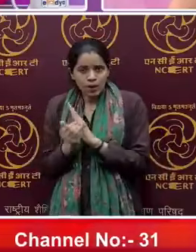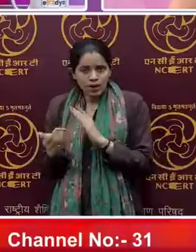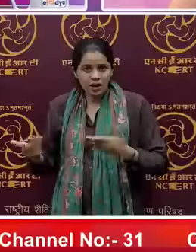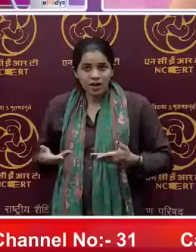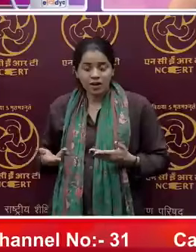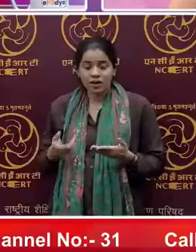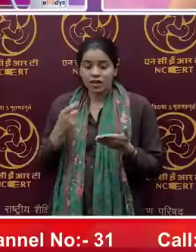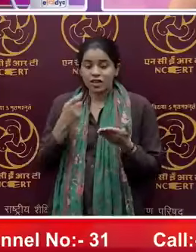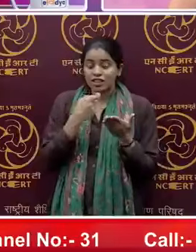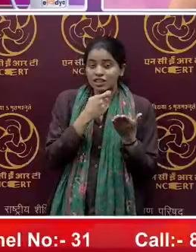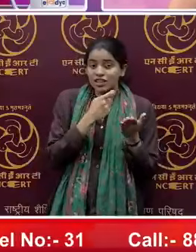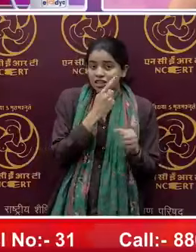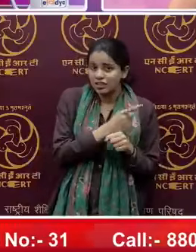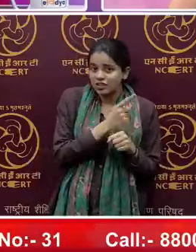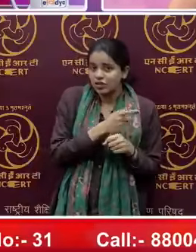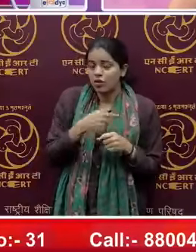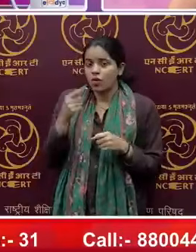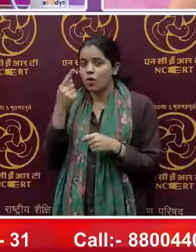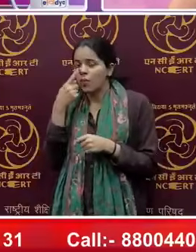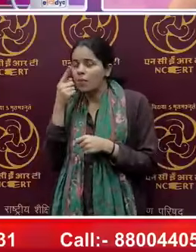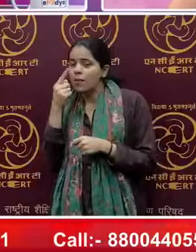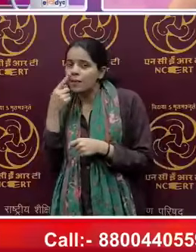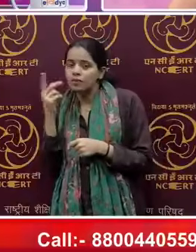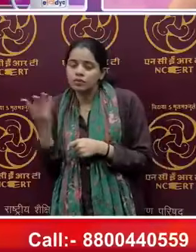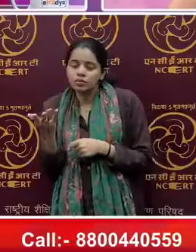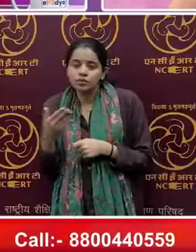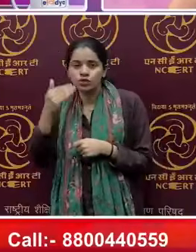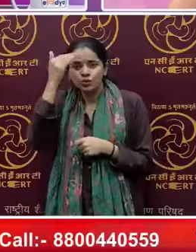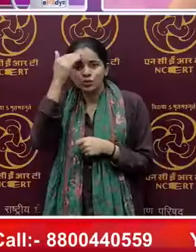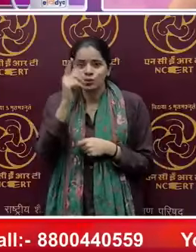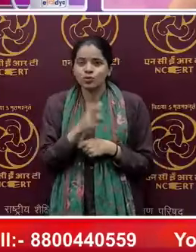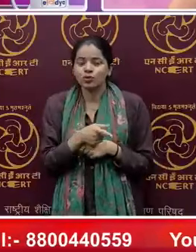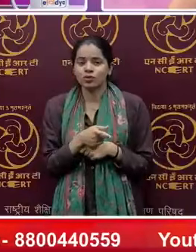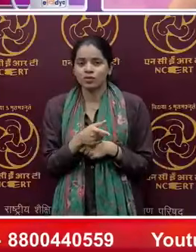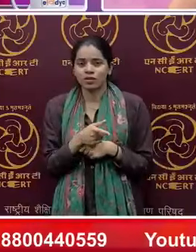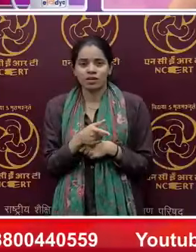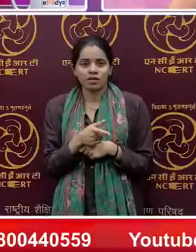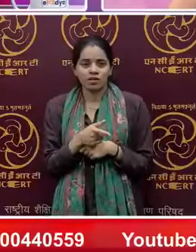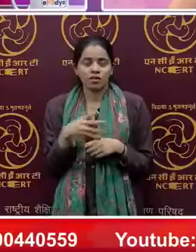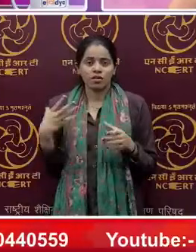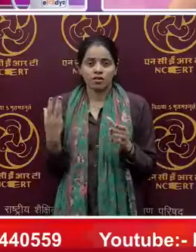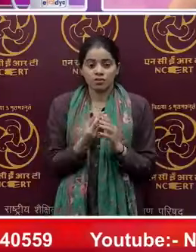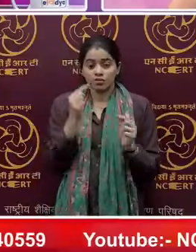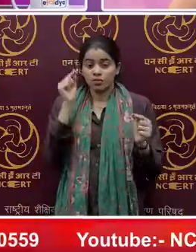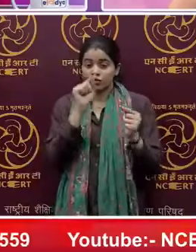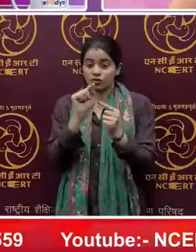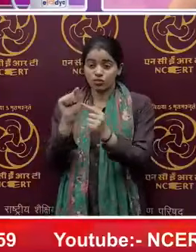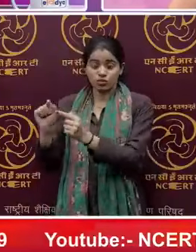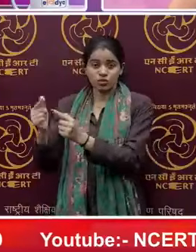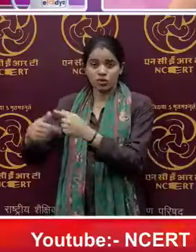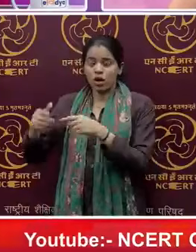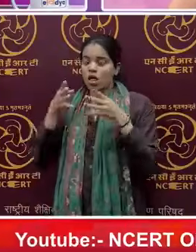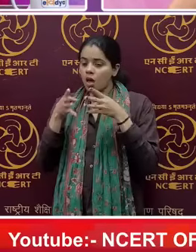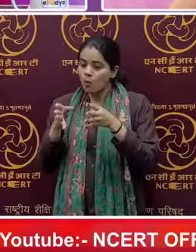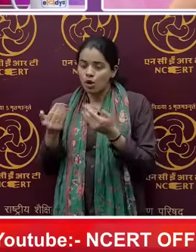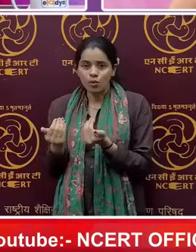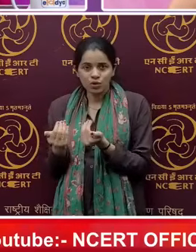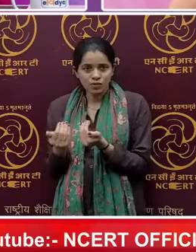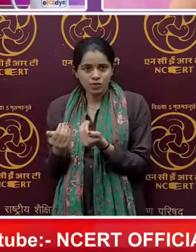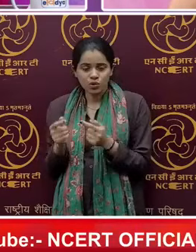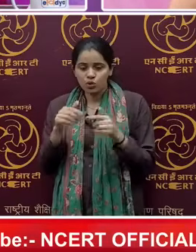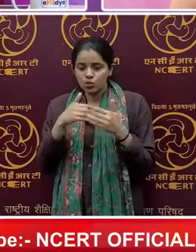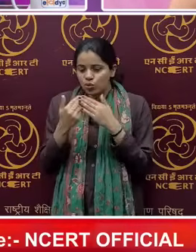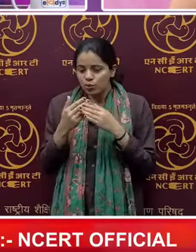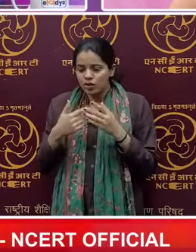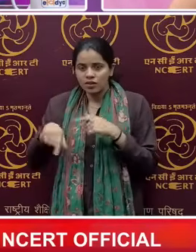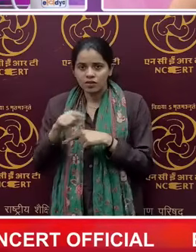टीचर्स हैं या पेरेंट्स अपने बच्चे को स्कूल भी भेज रहे हैं, दे मस्ट नो दैट दे कैन बी अ टारगेट ऑफ बुलिंग. Right, ma'am? What do you